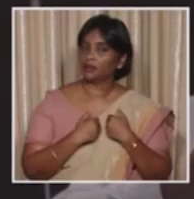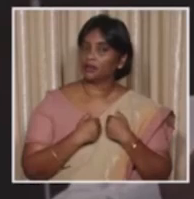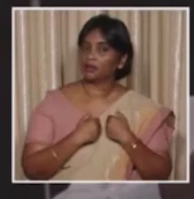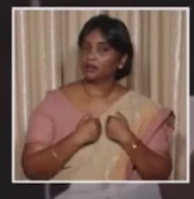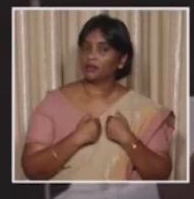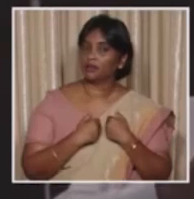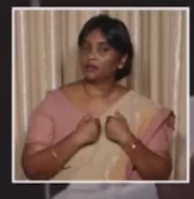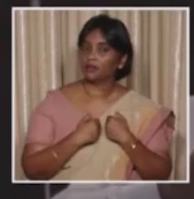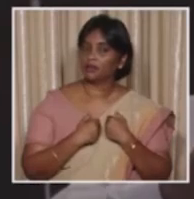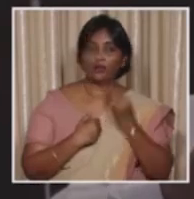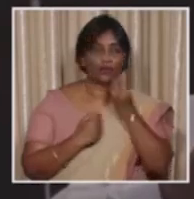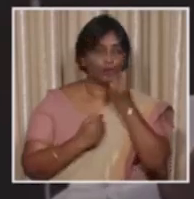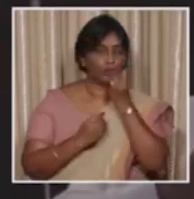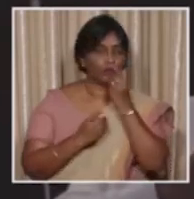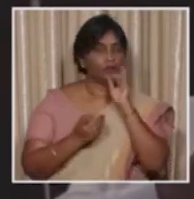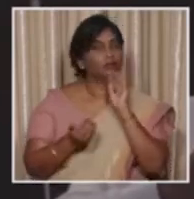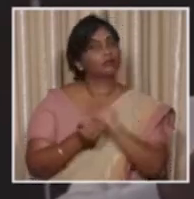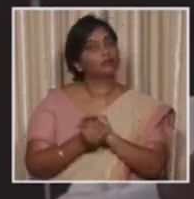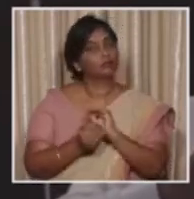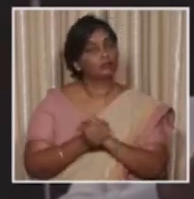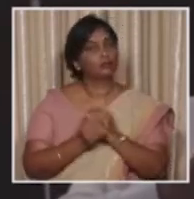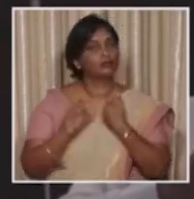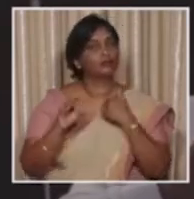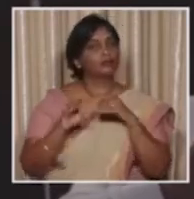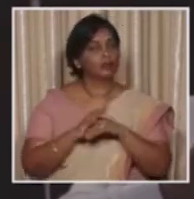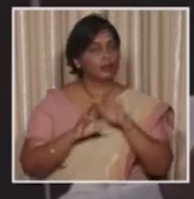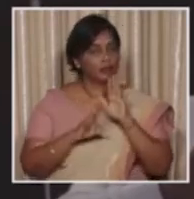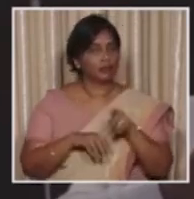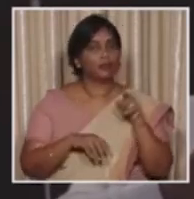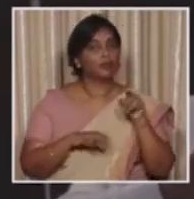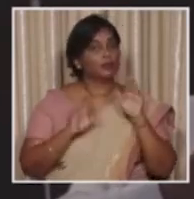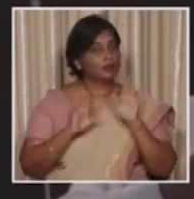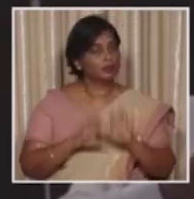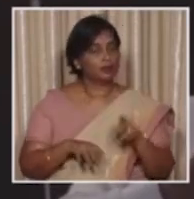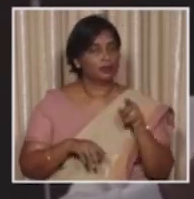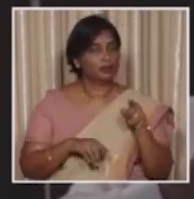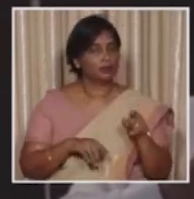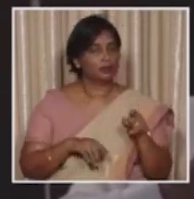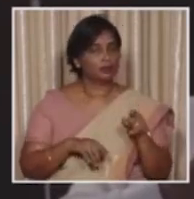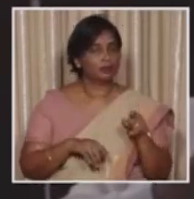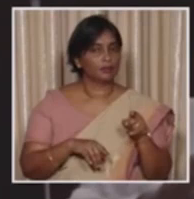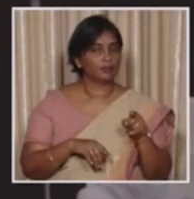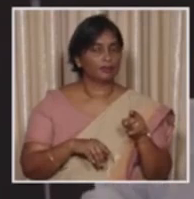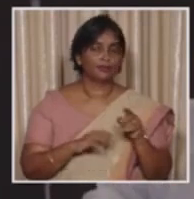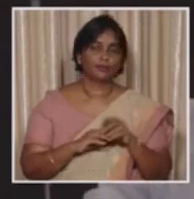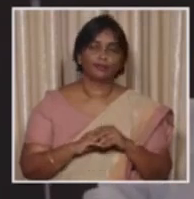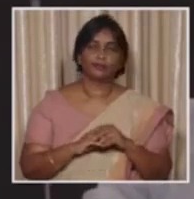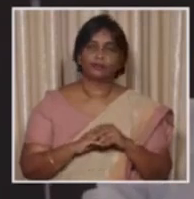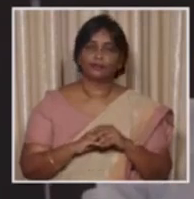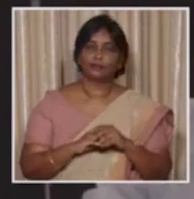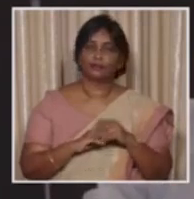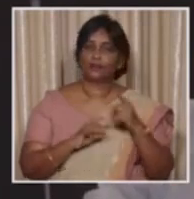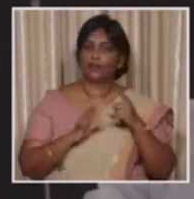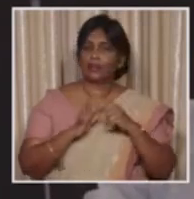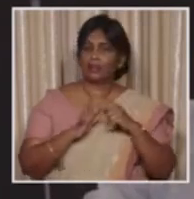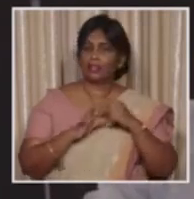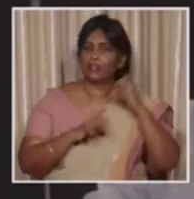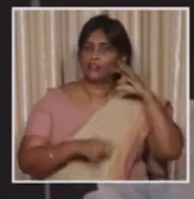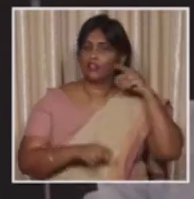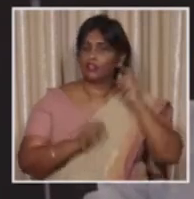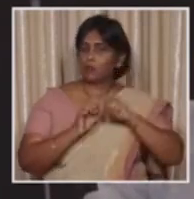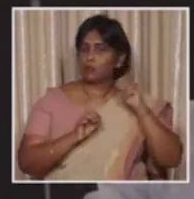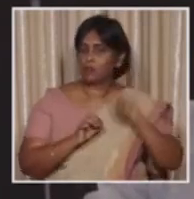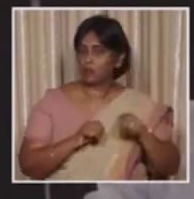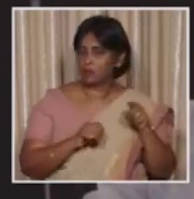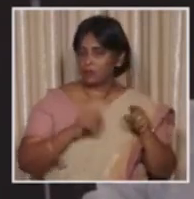கொண்டிருக்கிறார்கள். ஆனால் இன்றைக்கு எலக்ட்ரிசிட்டி போர்டு டொமஸ்டிக்கு குறைவாகவும், ரிலிஜியஸ் ரேட்டுக்கு குறைவாகவும்,